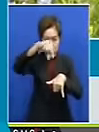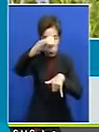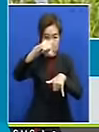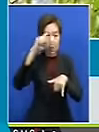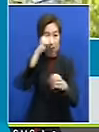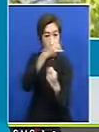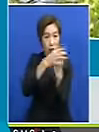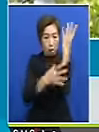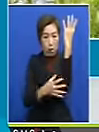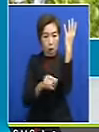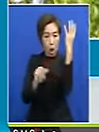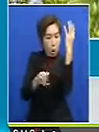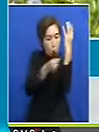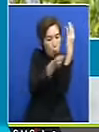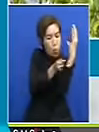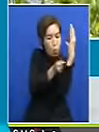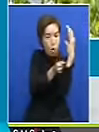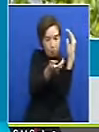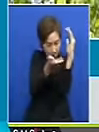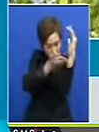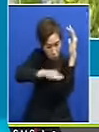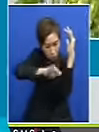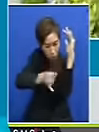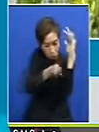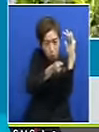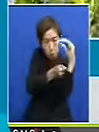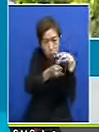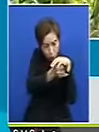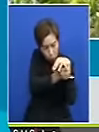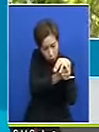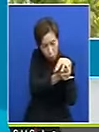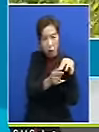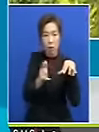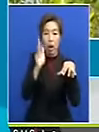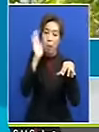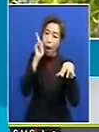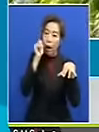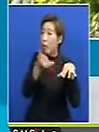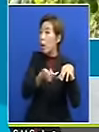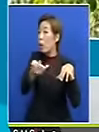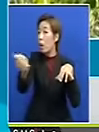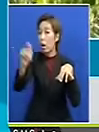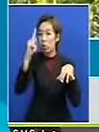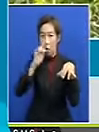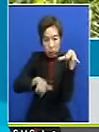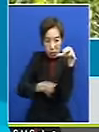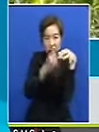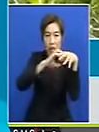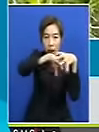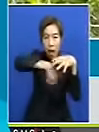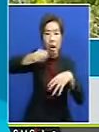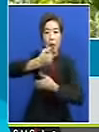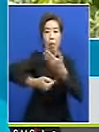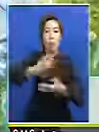พรงนะครับไม่สามารถที่จะช่วยเหลือตัวเองได้นะครับก็มีคนไปขโมยถือว่าเป็นช่วงหัวเลี้ยวหัวต่อเลยครับ ค่ะเรื่องนี้นะคะที่